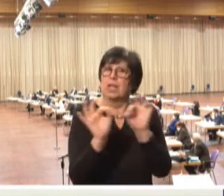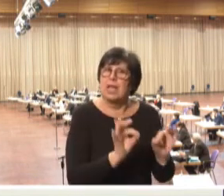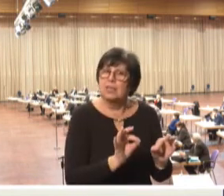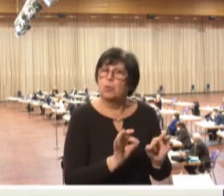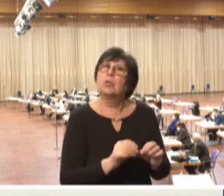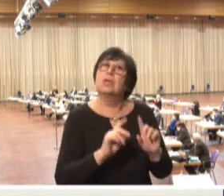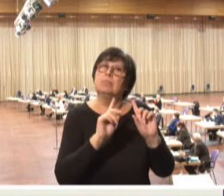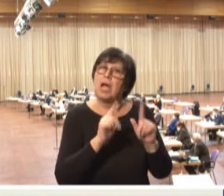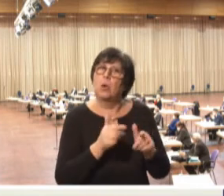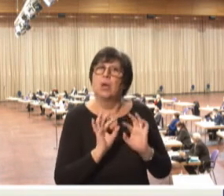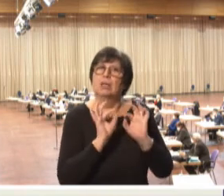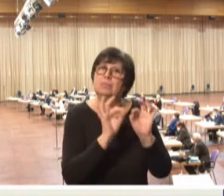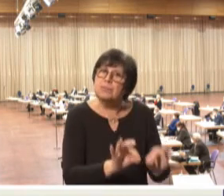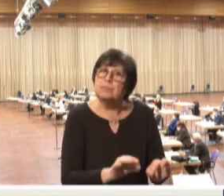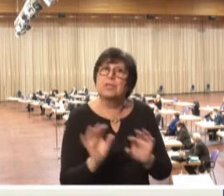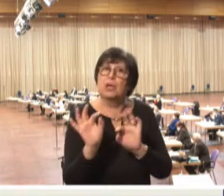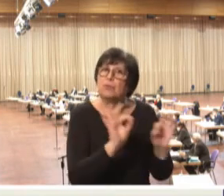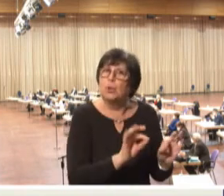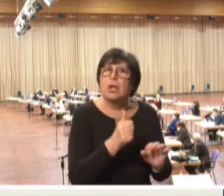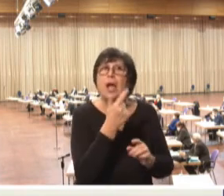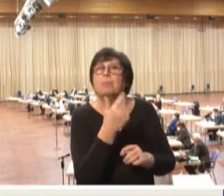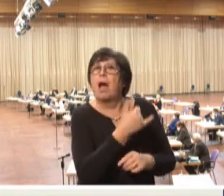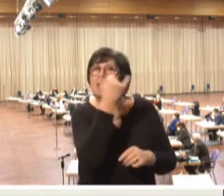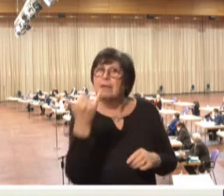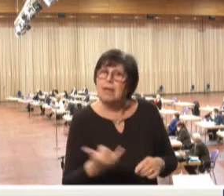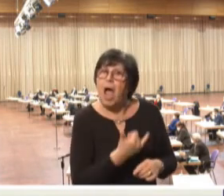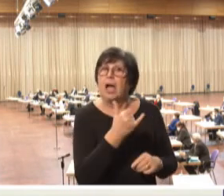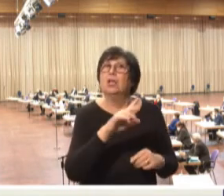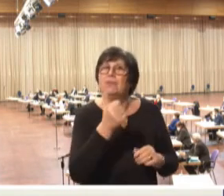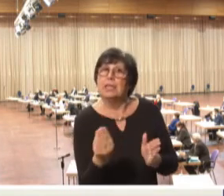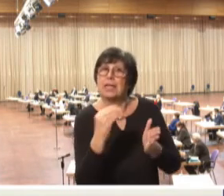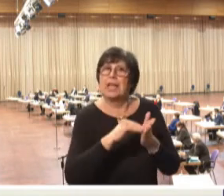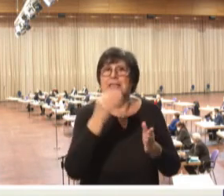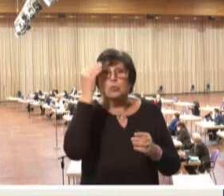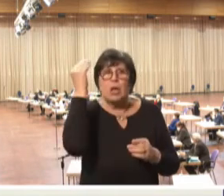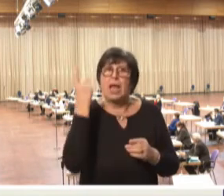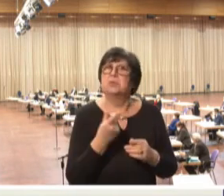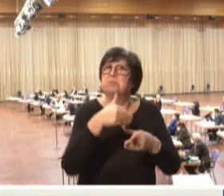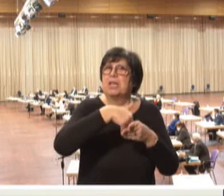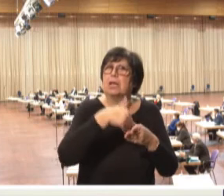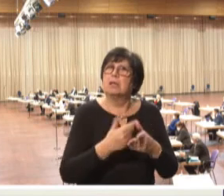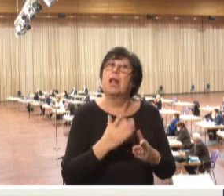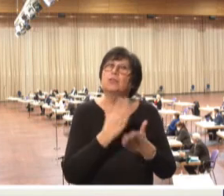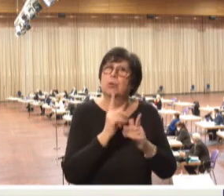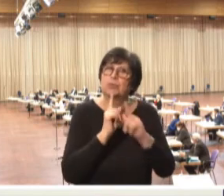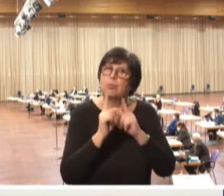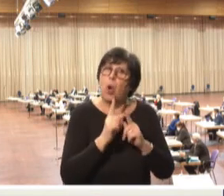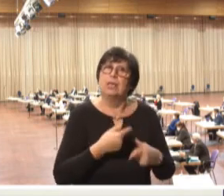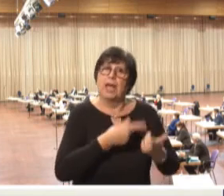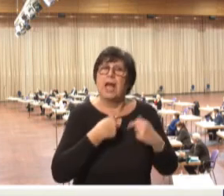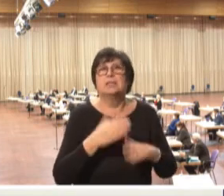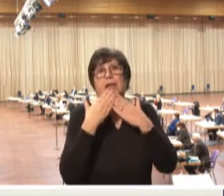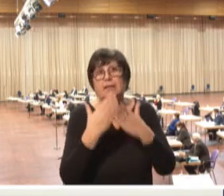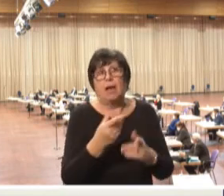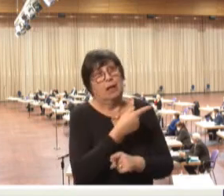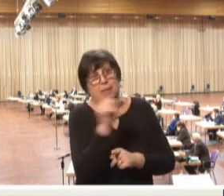noch mal dazu geführt, dass man nach einigen Jahren wieder dazulernt. Zur Materie habe ich gesprochen. Meinen herzlichen Dank an Ihnen allen kann ich